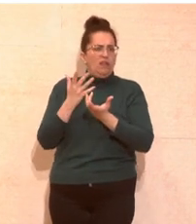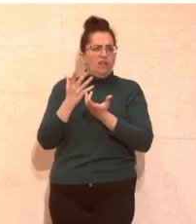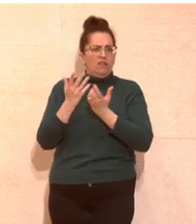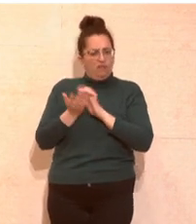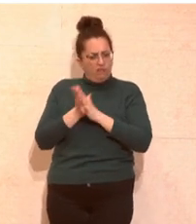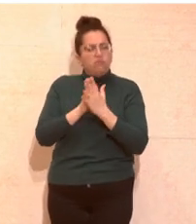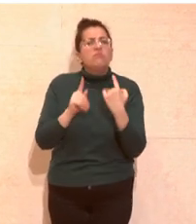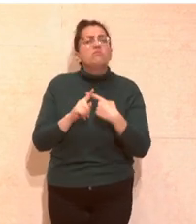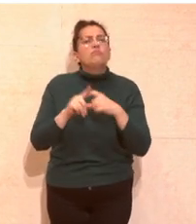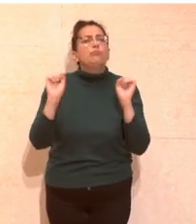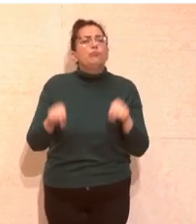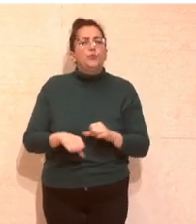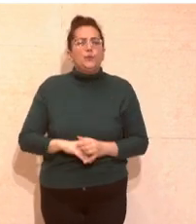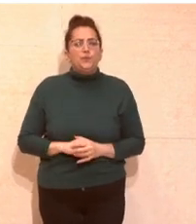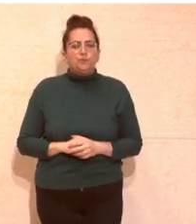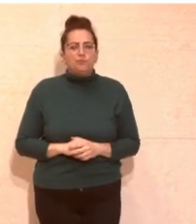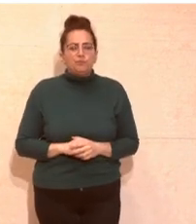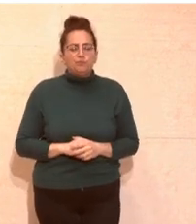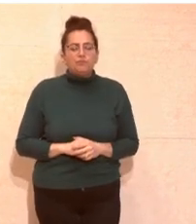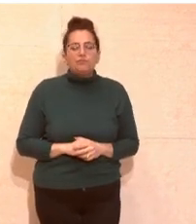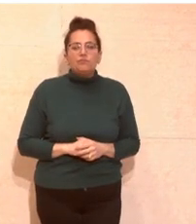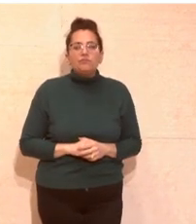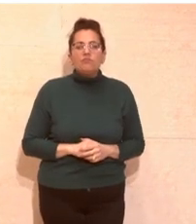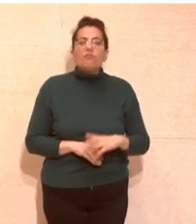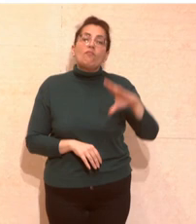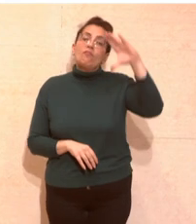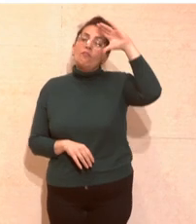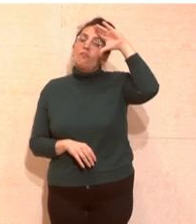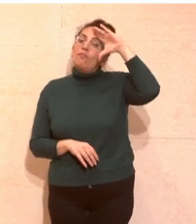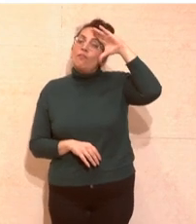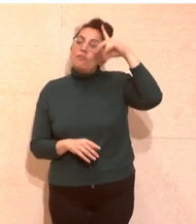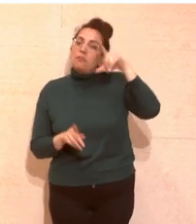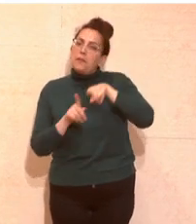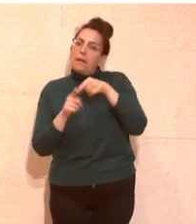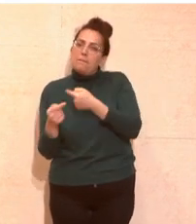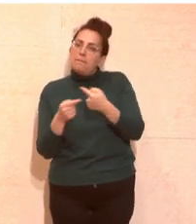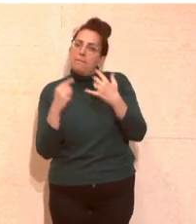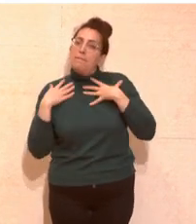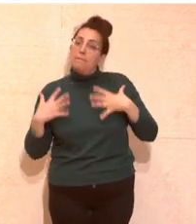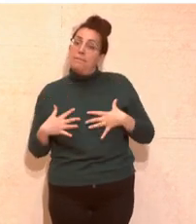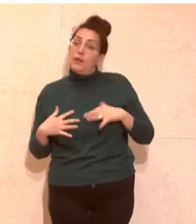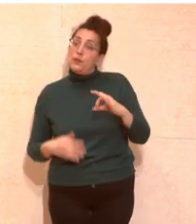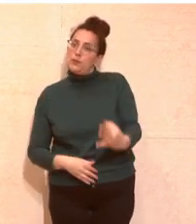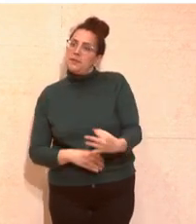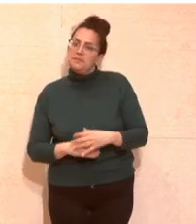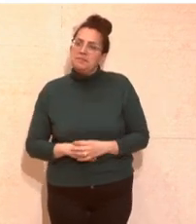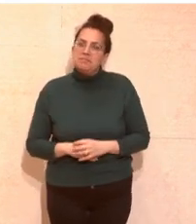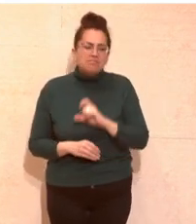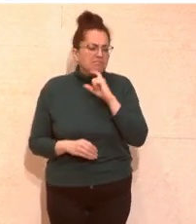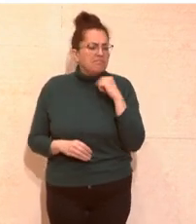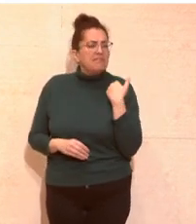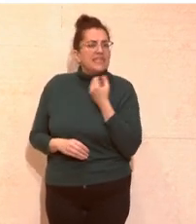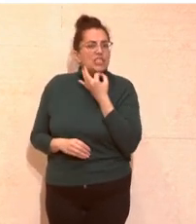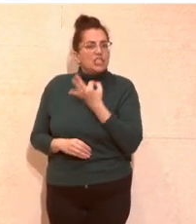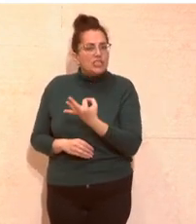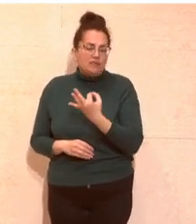Mais ce qu'il faut aussi voir, c'est que le sommeil, c'est aussi un comportement. Et ce dont je viens de vous parler, ce sont les besoins